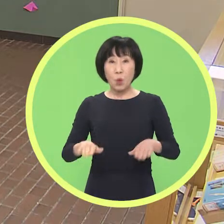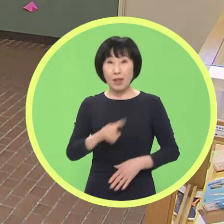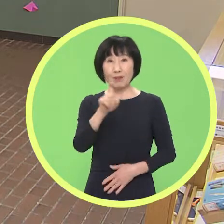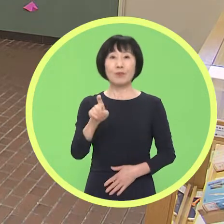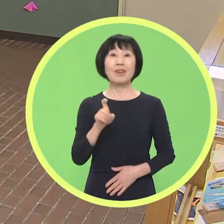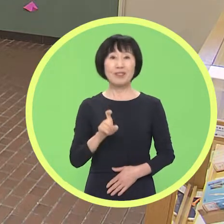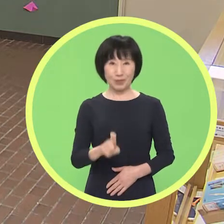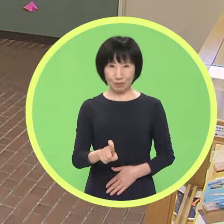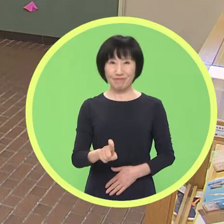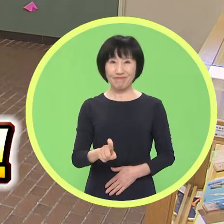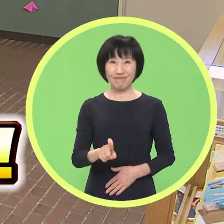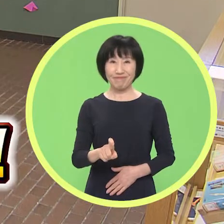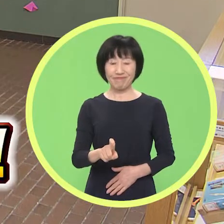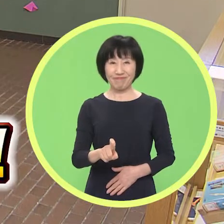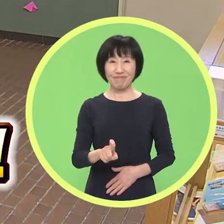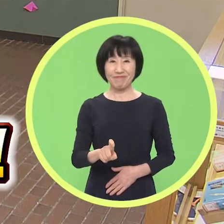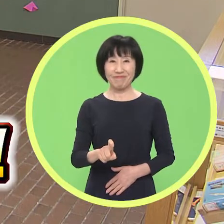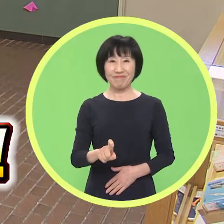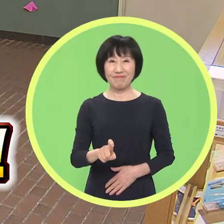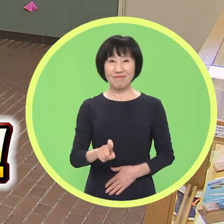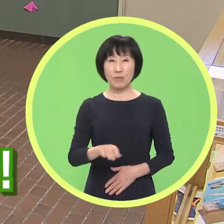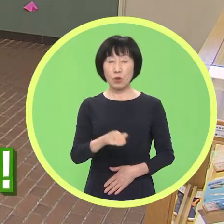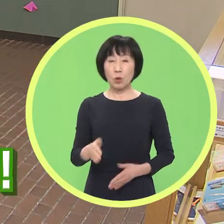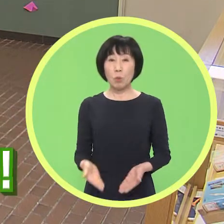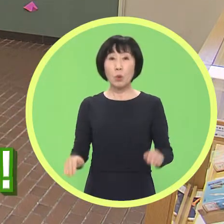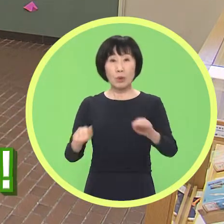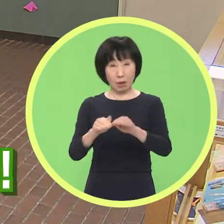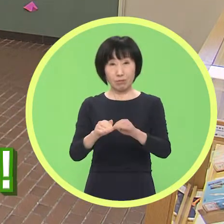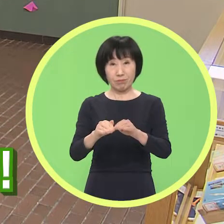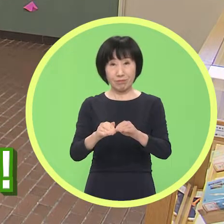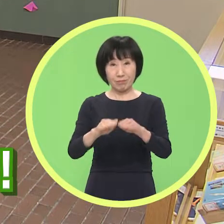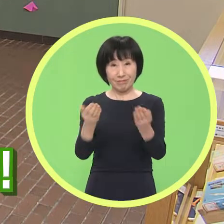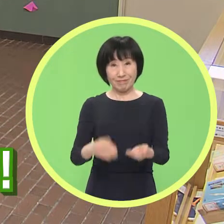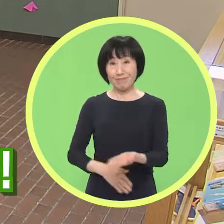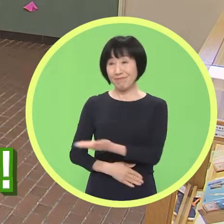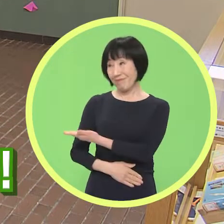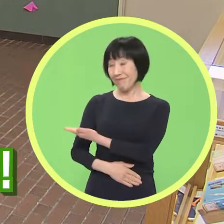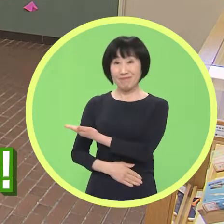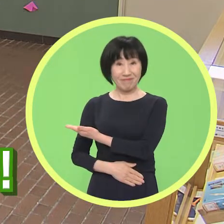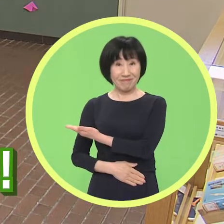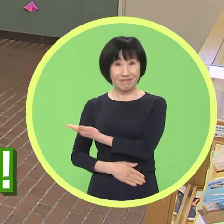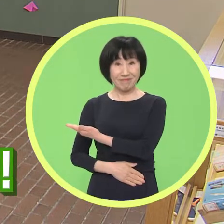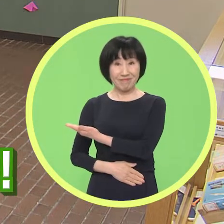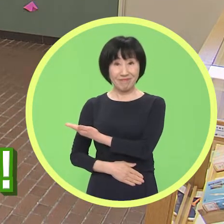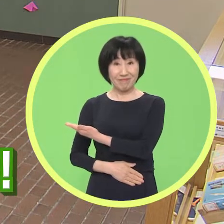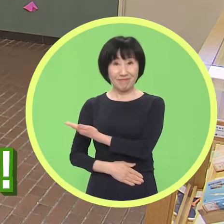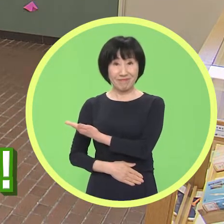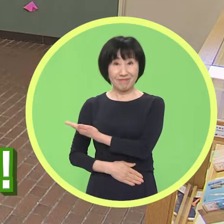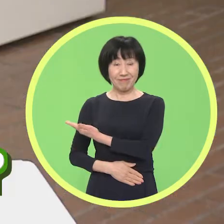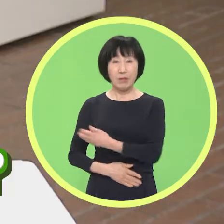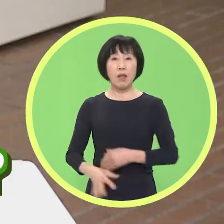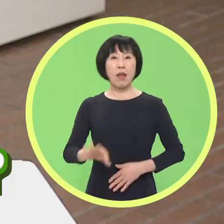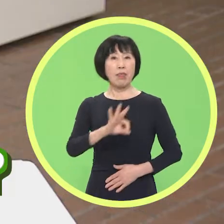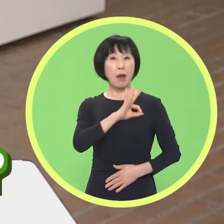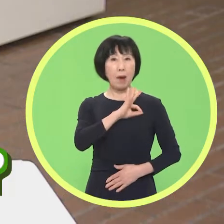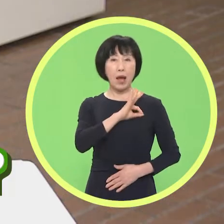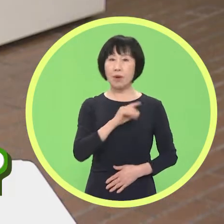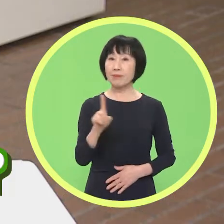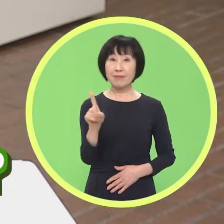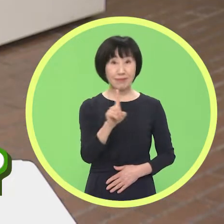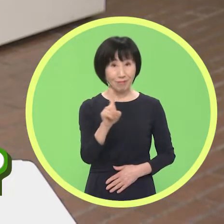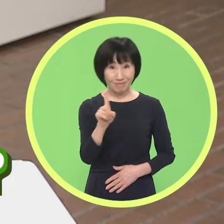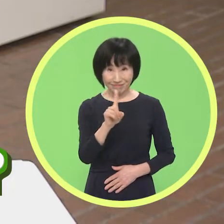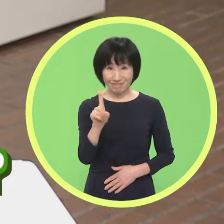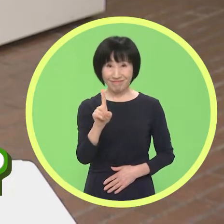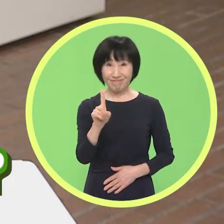それではここでクエスチョン。子ども図書館のマスコットキャラクターのこの子、この子の名